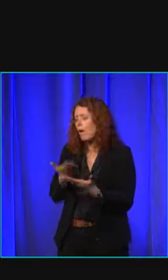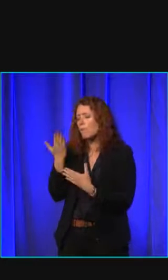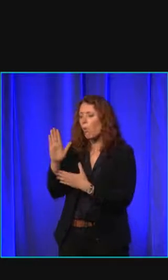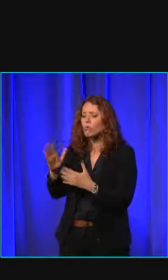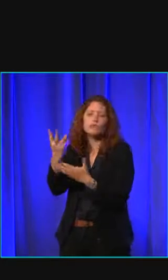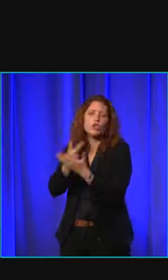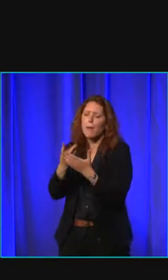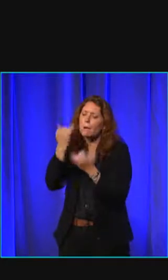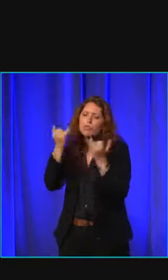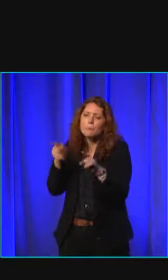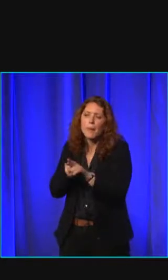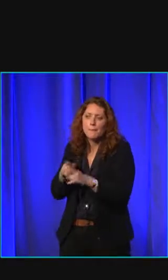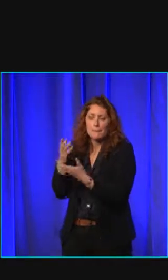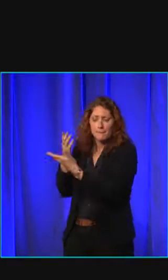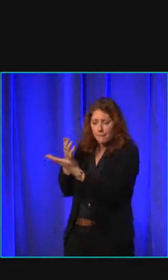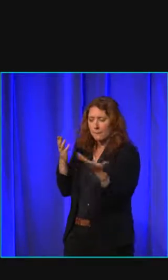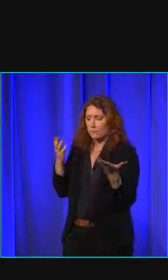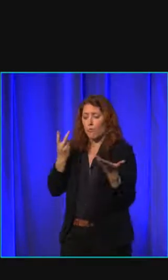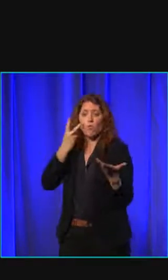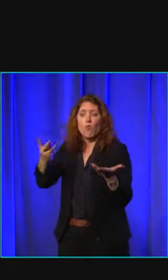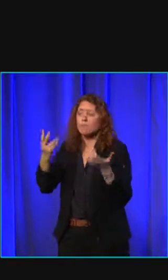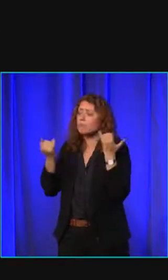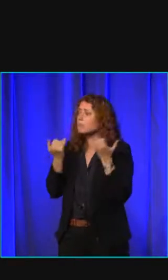sauf, vous imaginez, ben là, vous voyez,